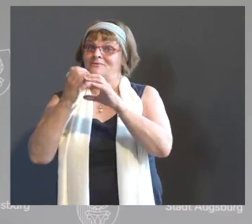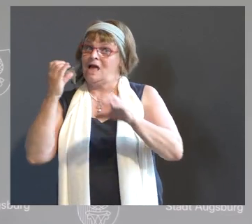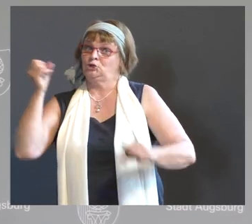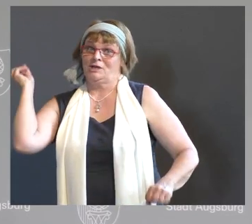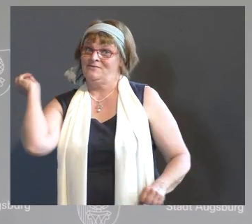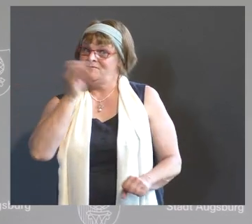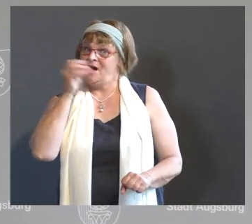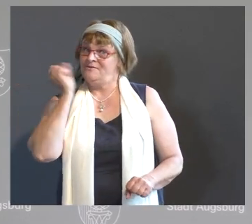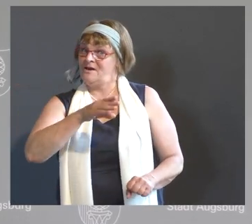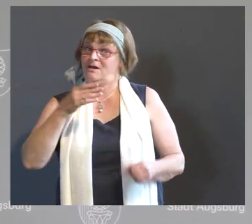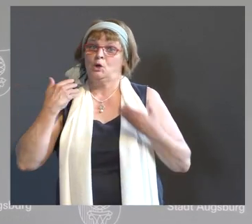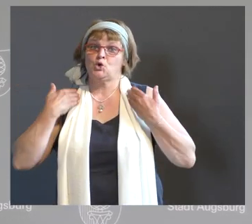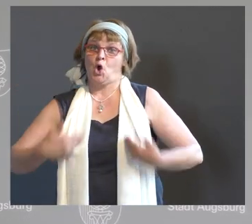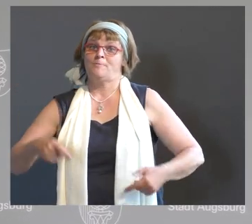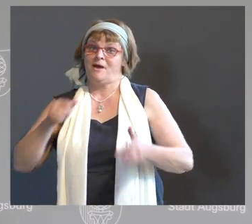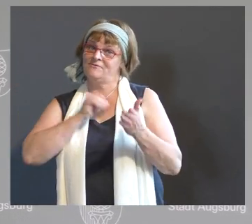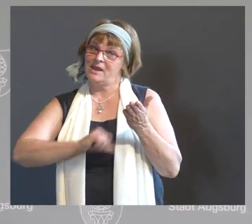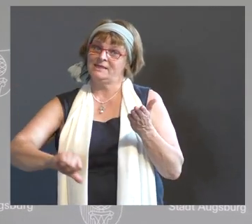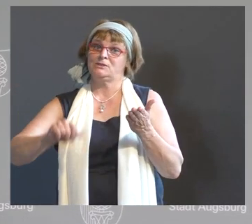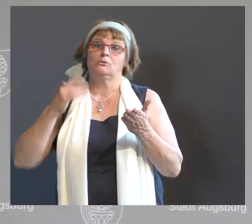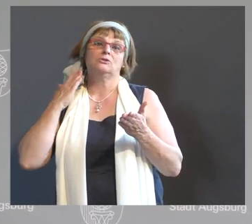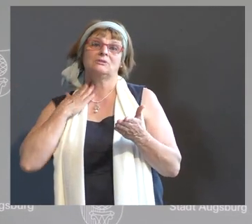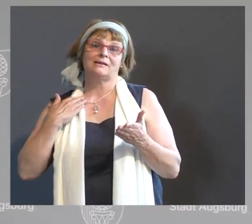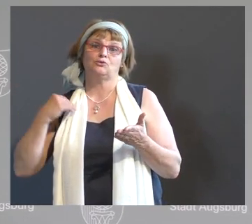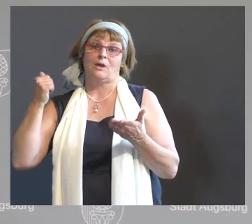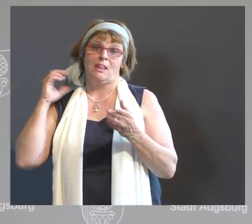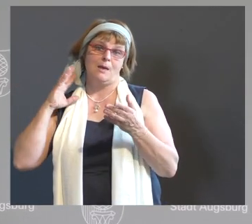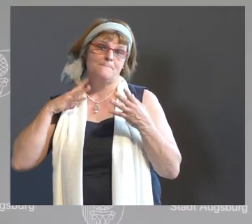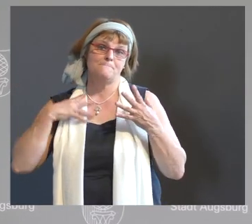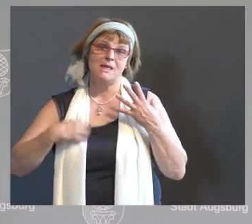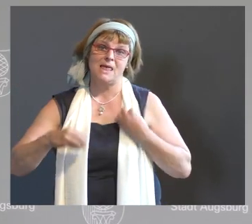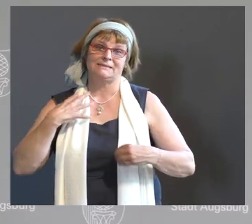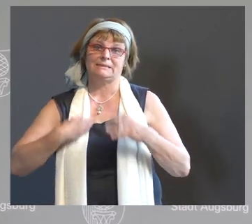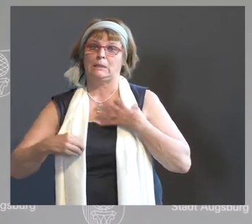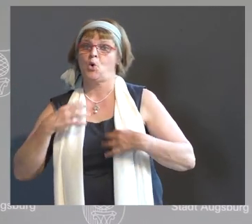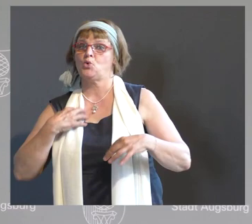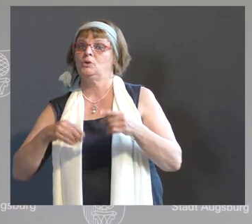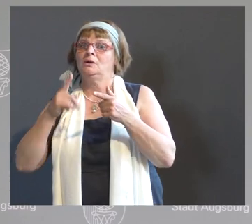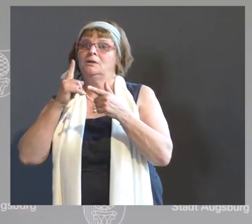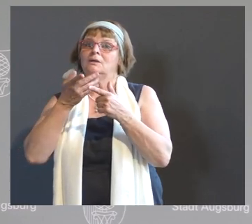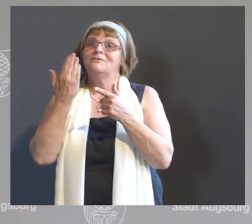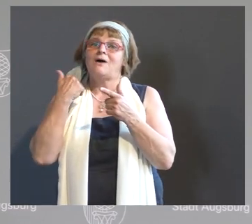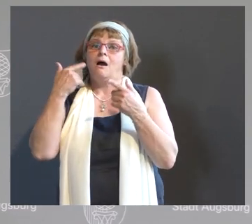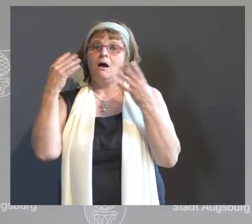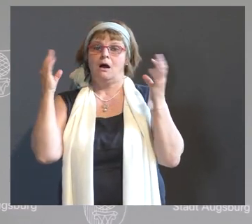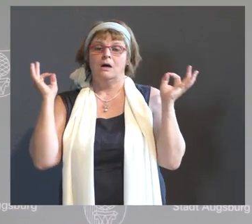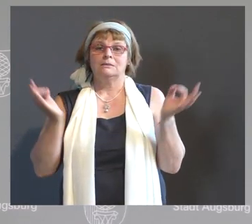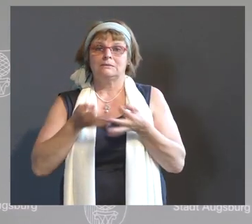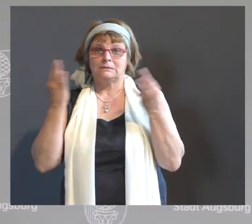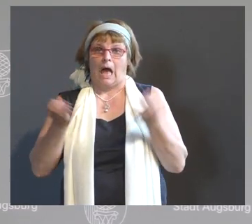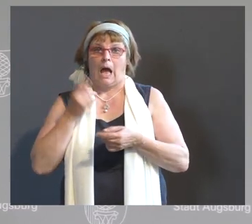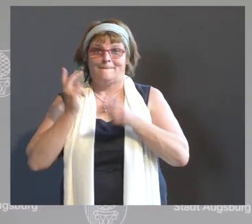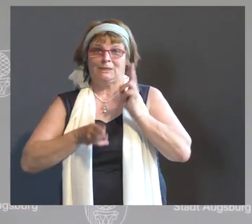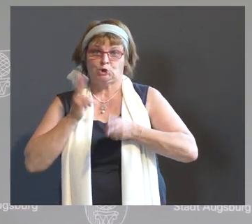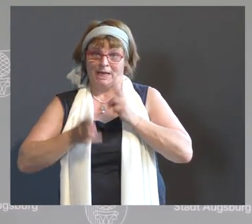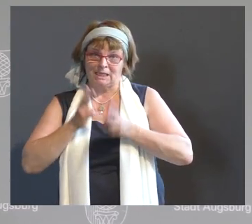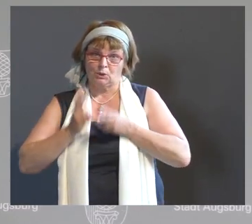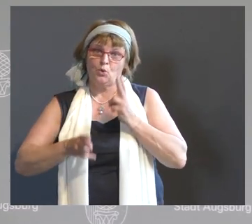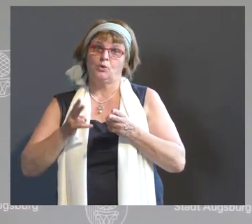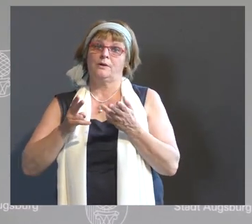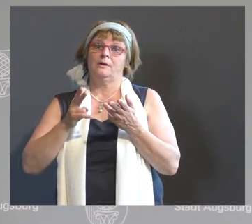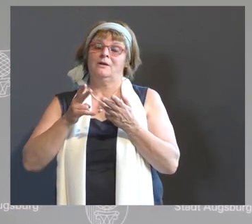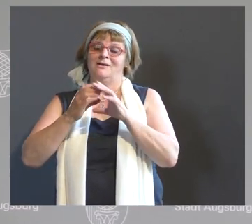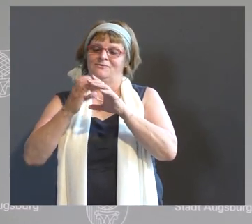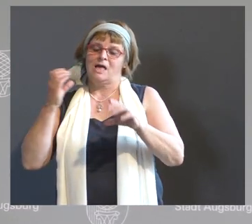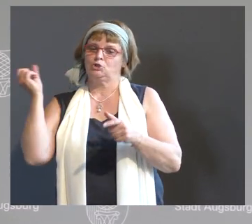Es waren die Körperverletzungen, es waren sexuelle Belästigung, das waren Sachbeschädigung. Flaschenwerfer ist einer ermittelt, aber